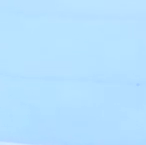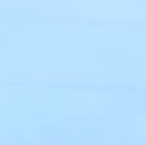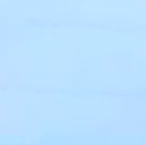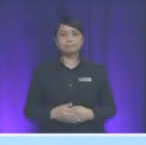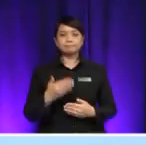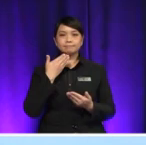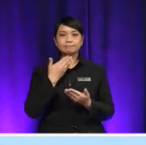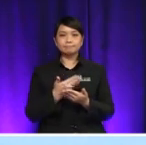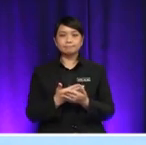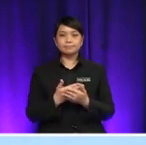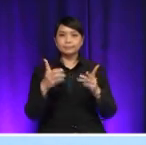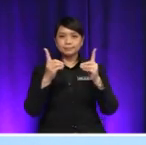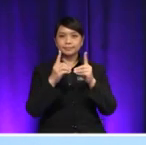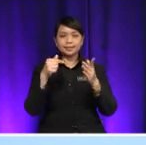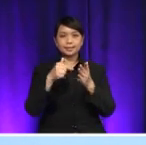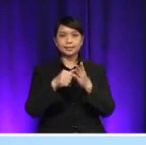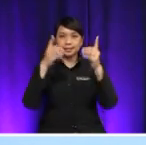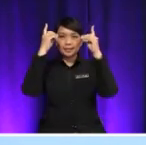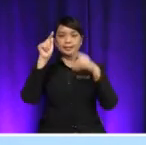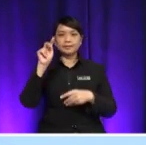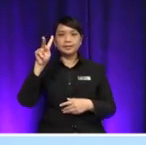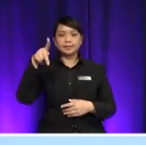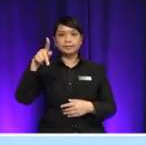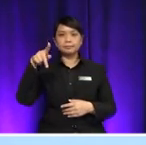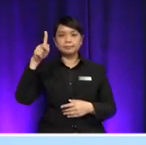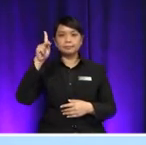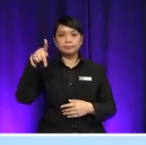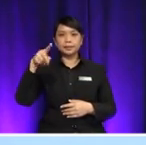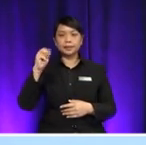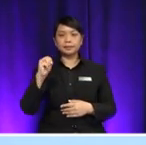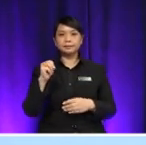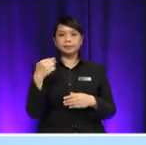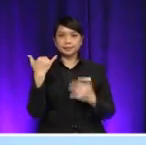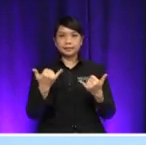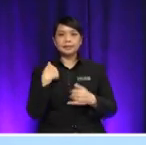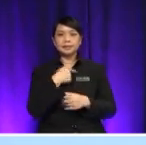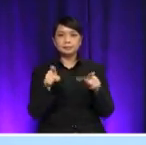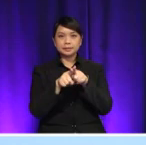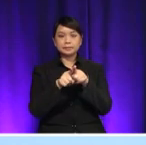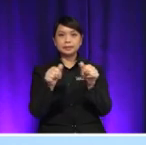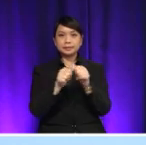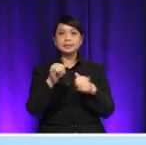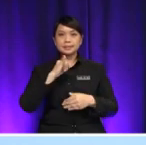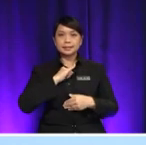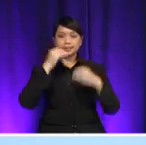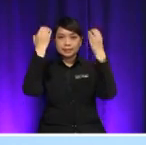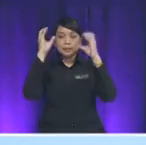baik bertemu kembali dalam diri TV KBM dimana sekarang ini kita bersama dengan seorang juru bahasa isyarat yaitu